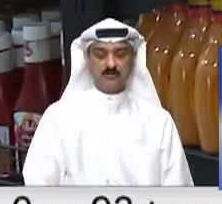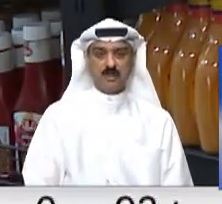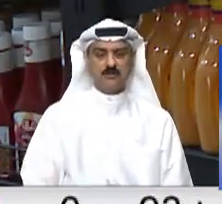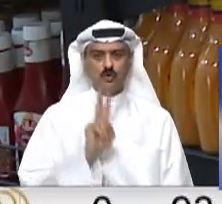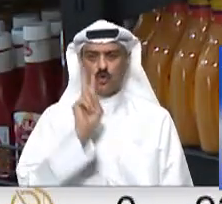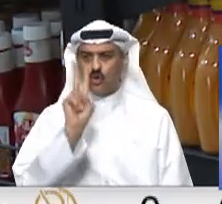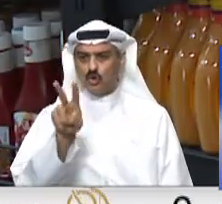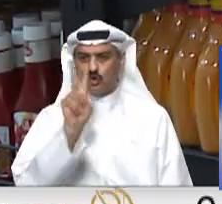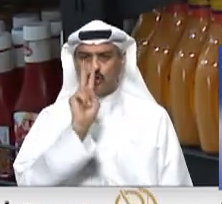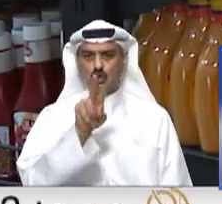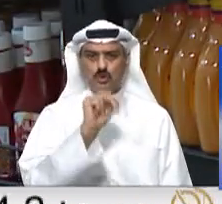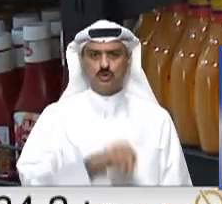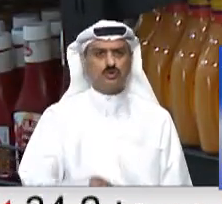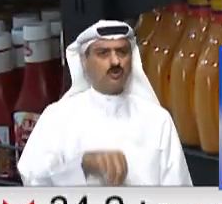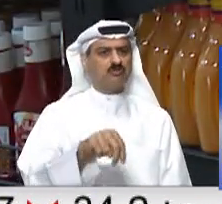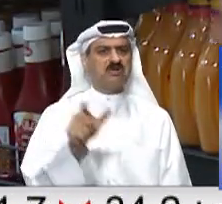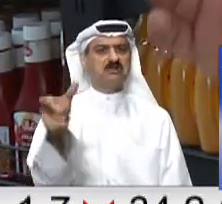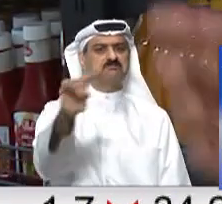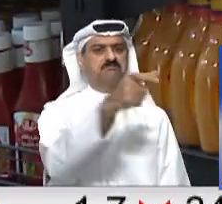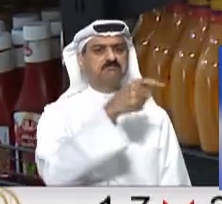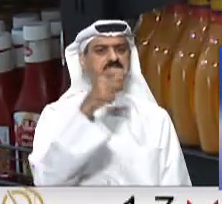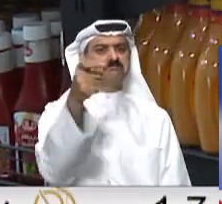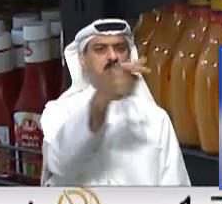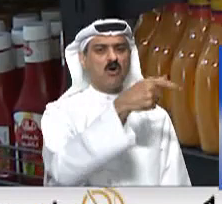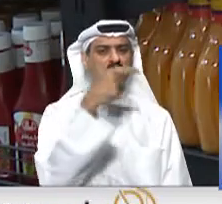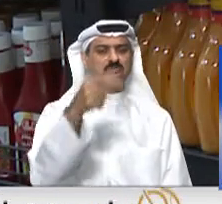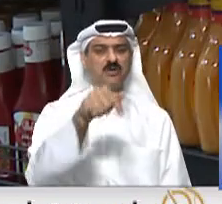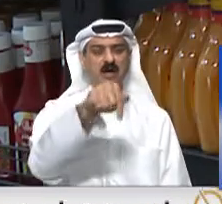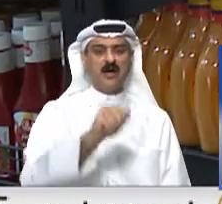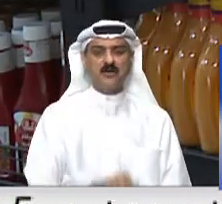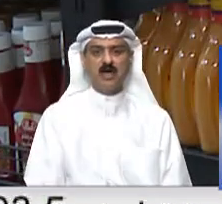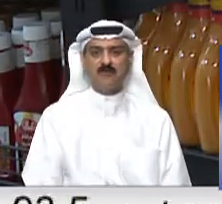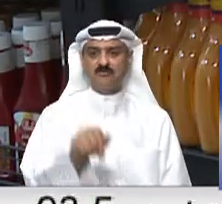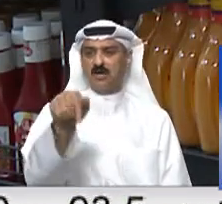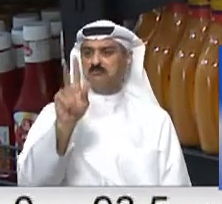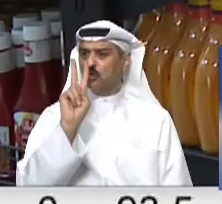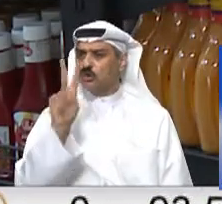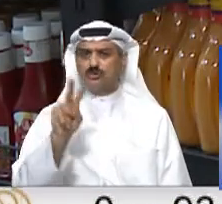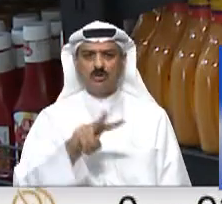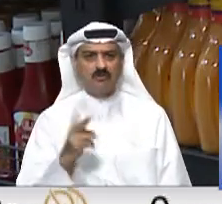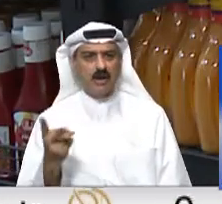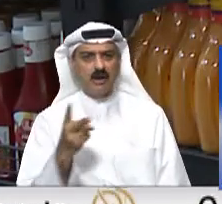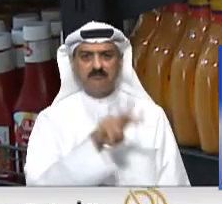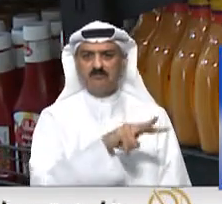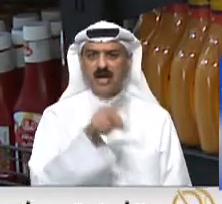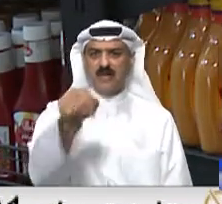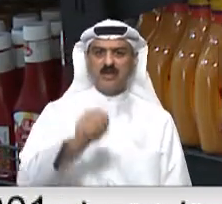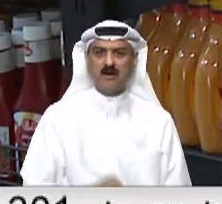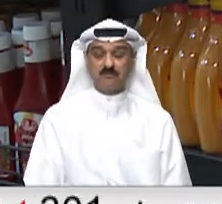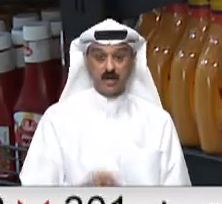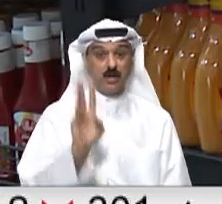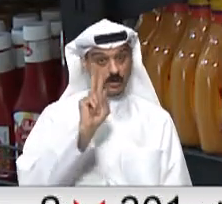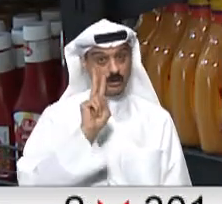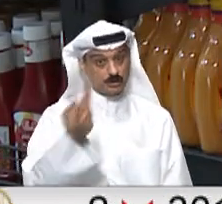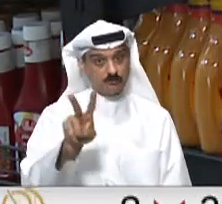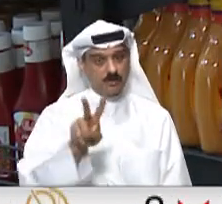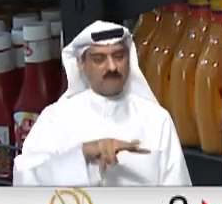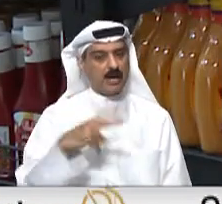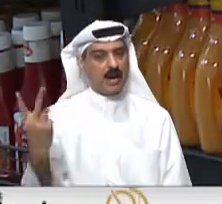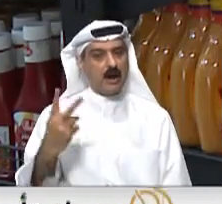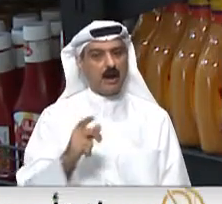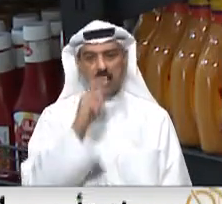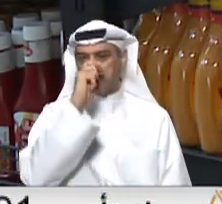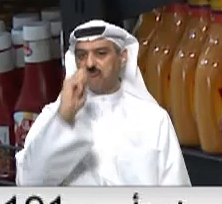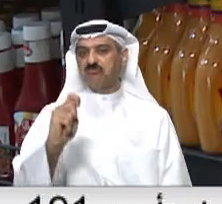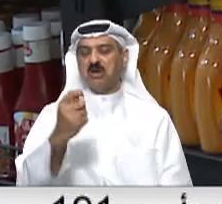الاسعار ونزولنا بارض الجمعية على الارفف، في حال وجود هناك اختلاف راح يقوم المفتش باتخاذ الاجراءات القانونية بعمل